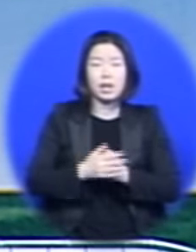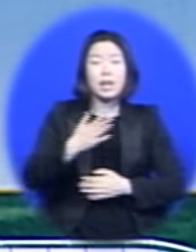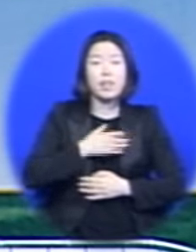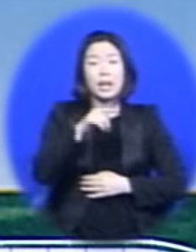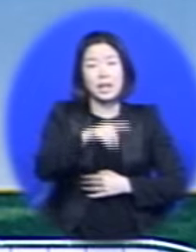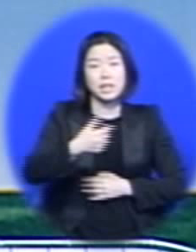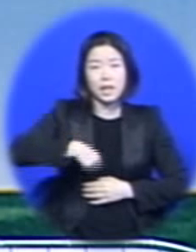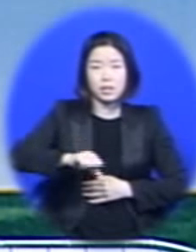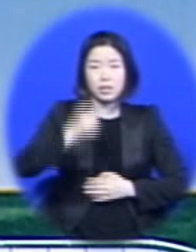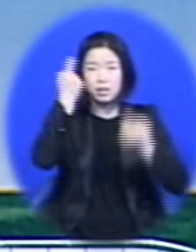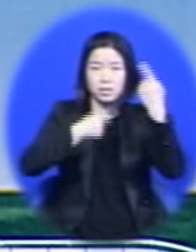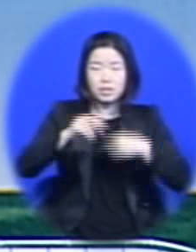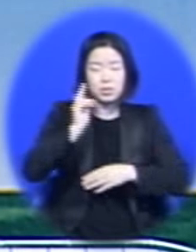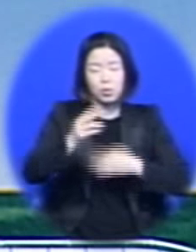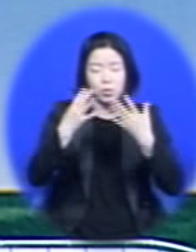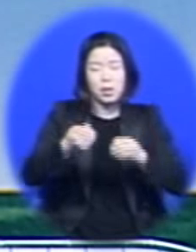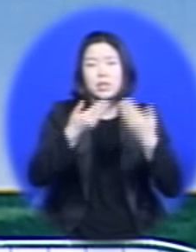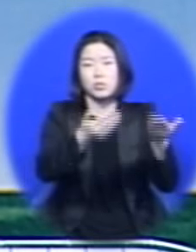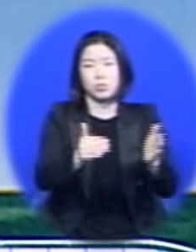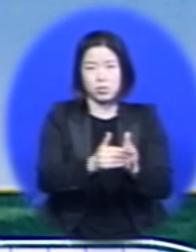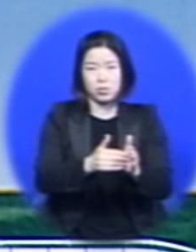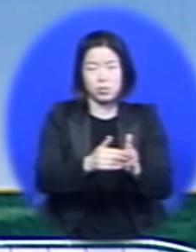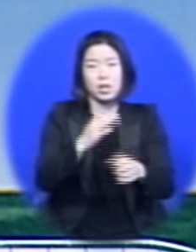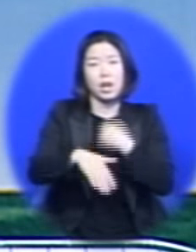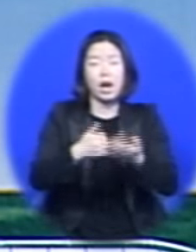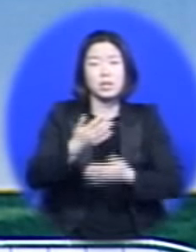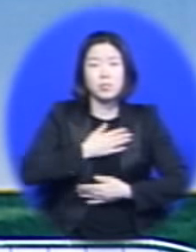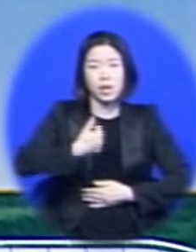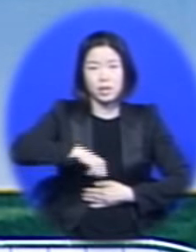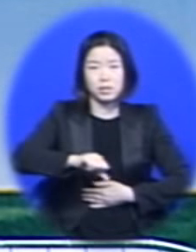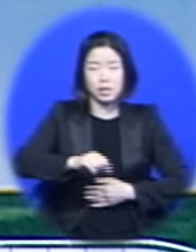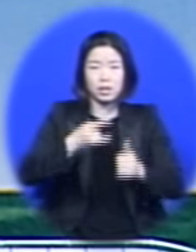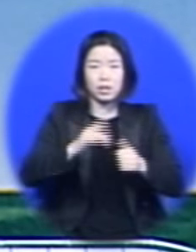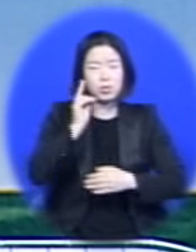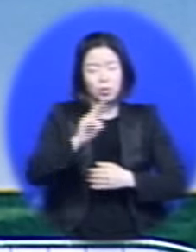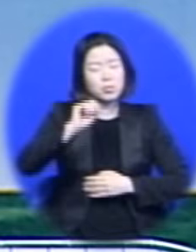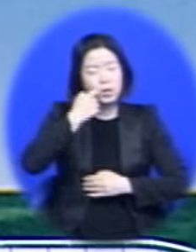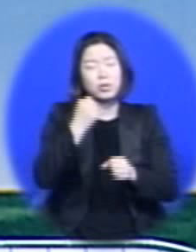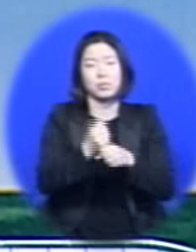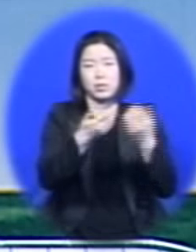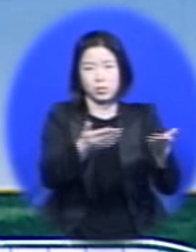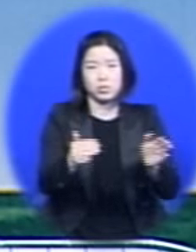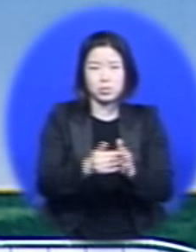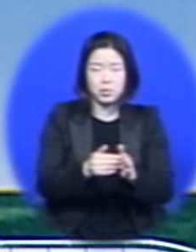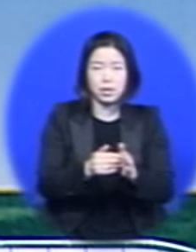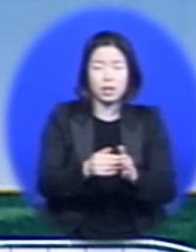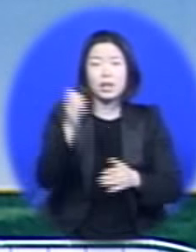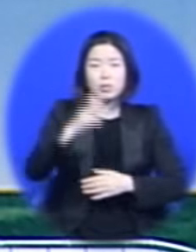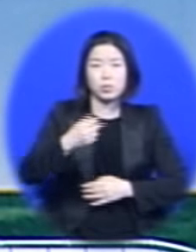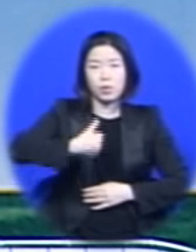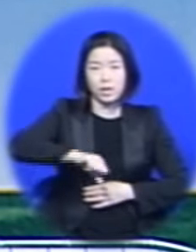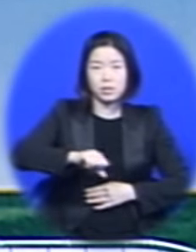이 아들에게 상처를 너무 많이 주었습니다. 하나님, 내가 내 아들에게 너무나 어렵게 했습니다. 그리고